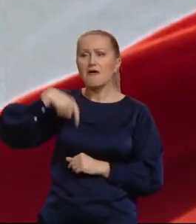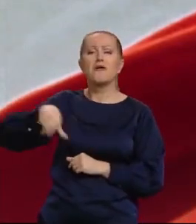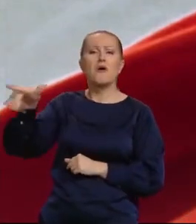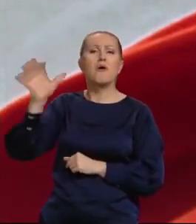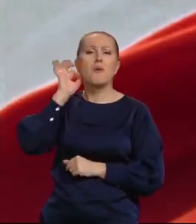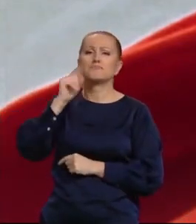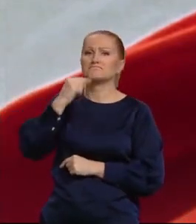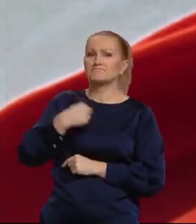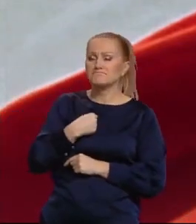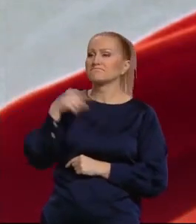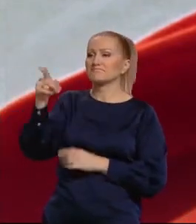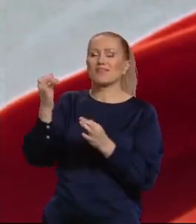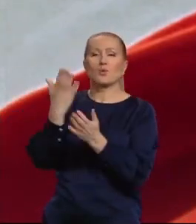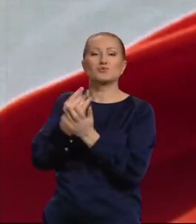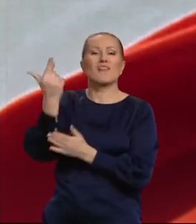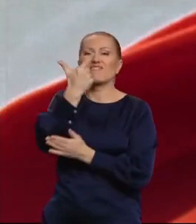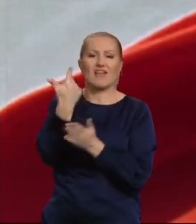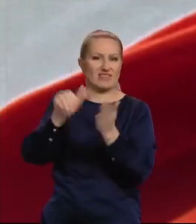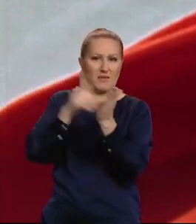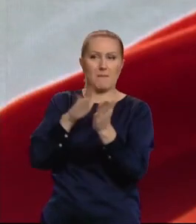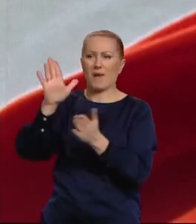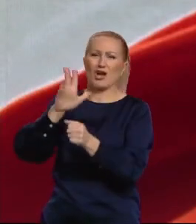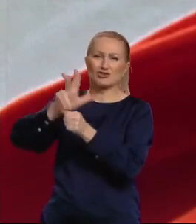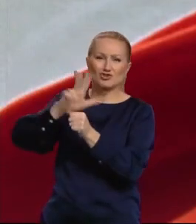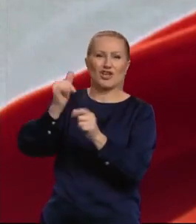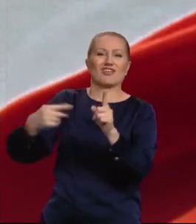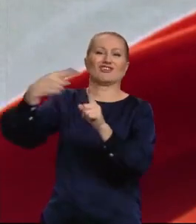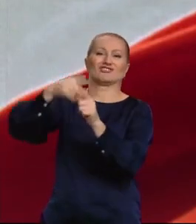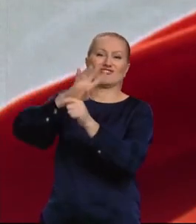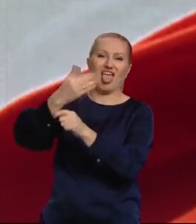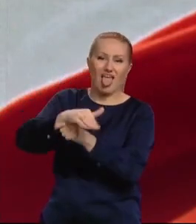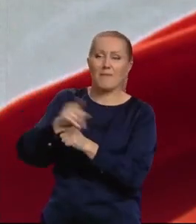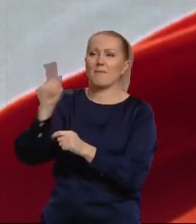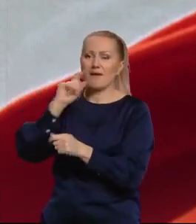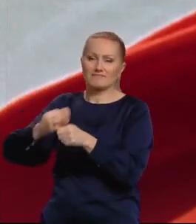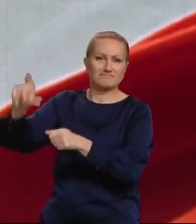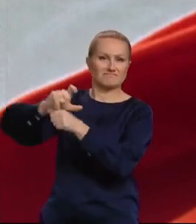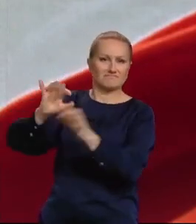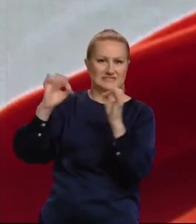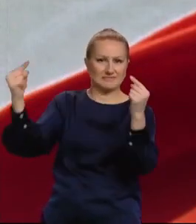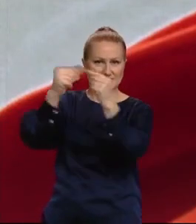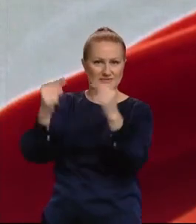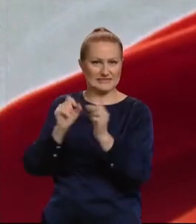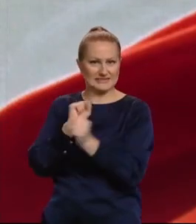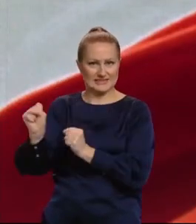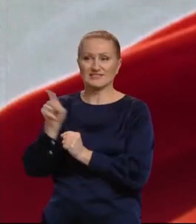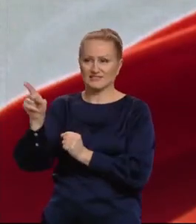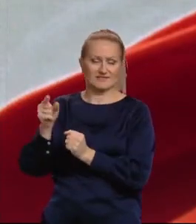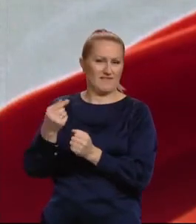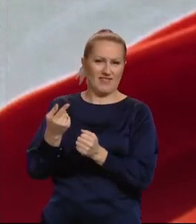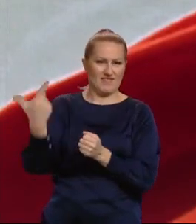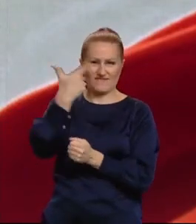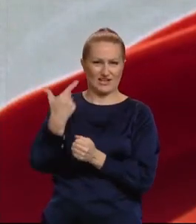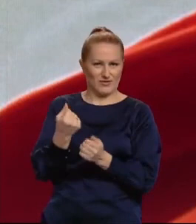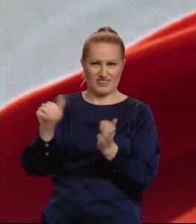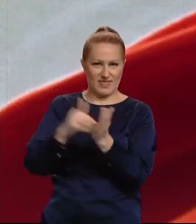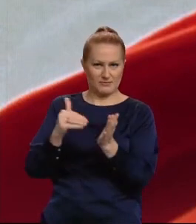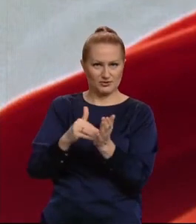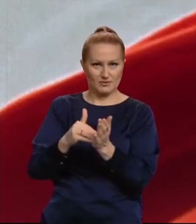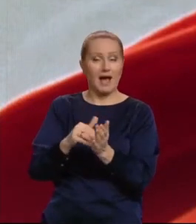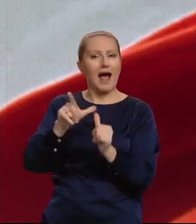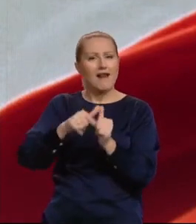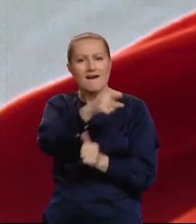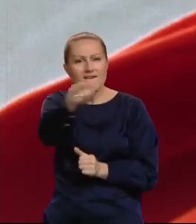potrzebuje tego, ponieważ ma 13, 14 emerytury, godną waloryzację. Ale warto o tym pamiętać, drodzy